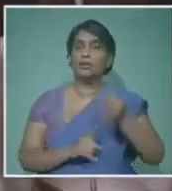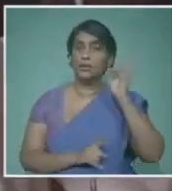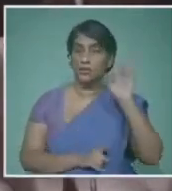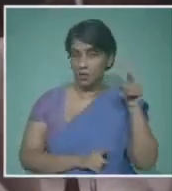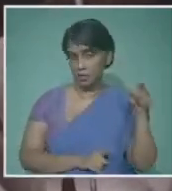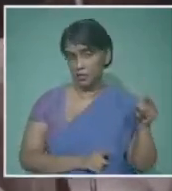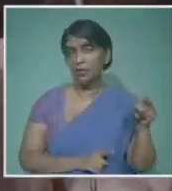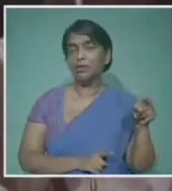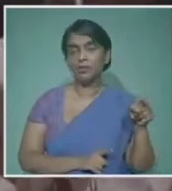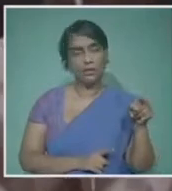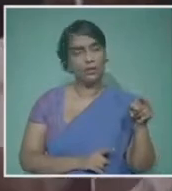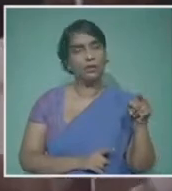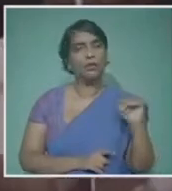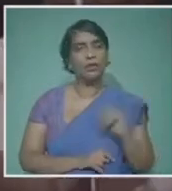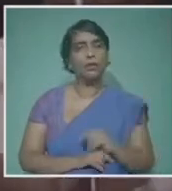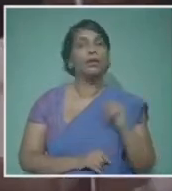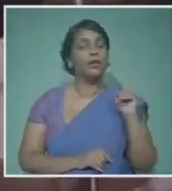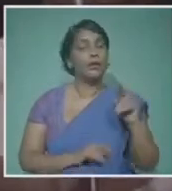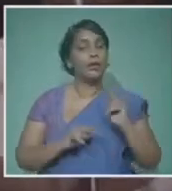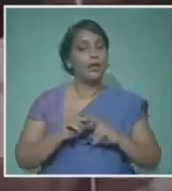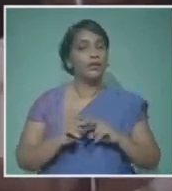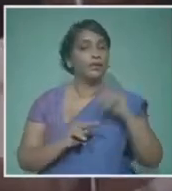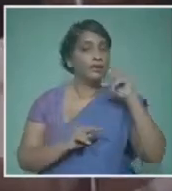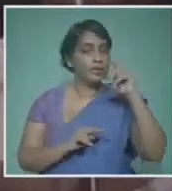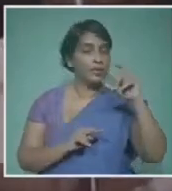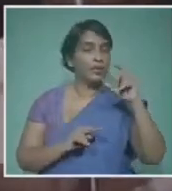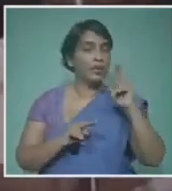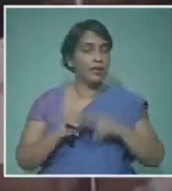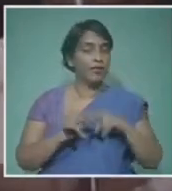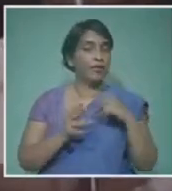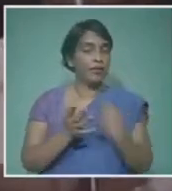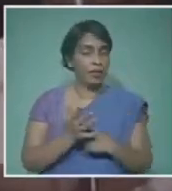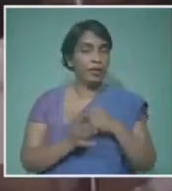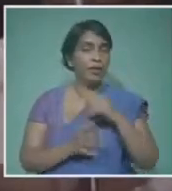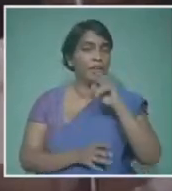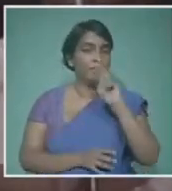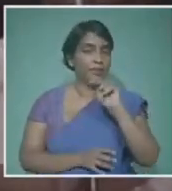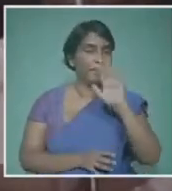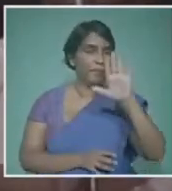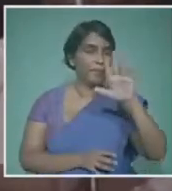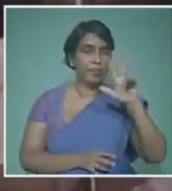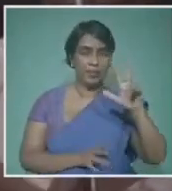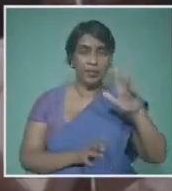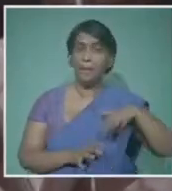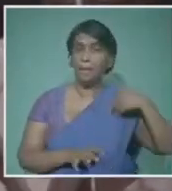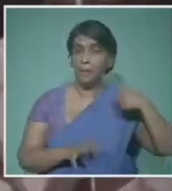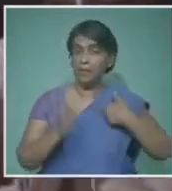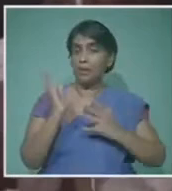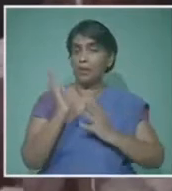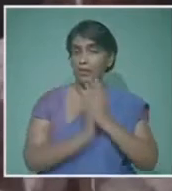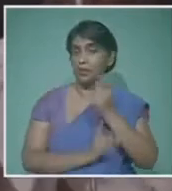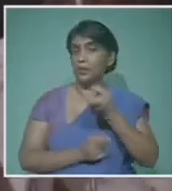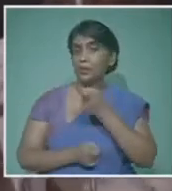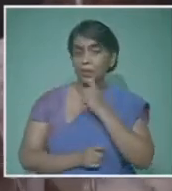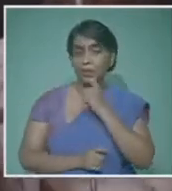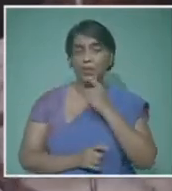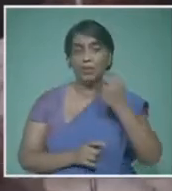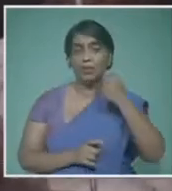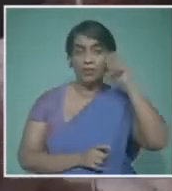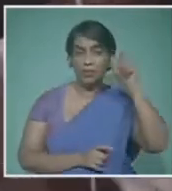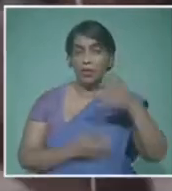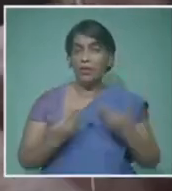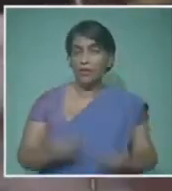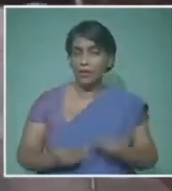අතර SCFR 58 ඇලිරක් 2021 දරන මූලික අයිතිවාසිකම් නඩුවේ පෙත්සම් කරුණිය